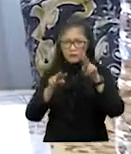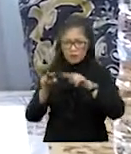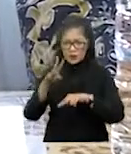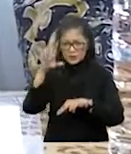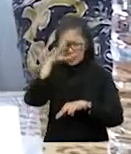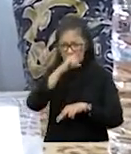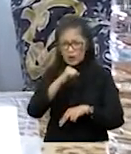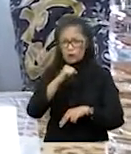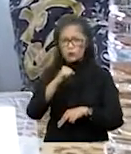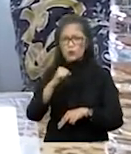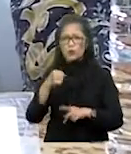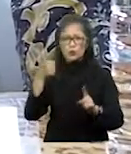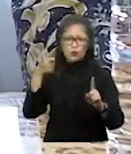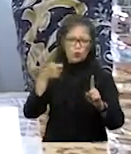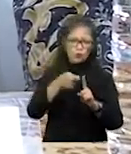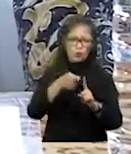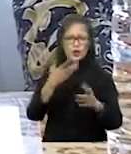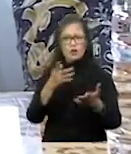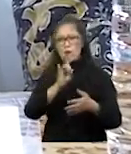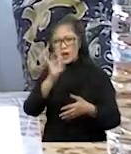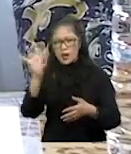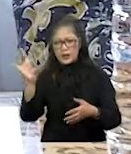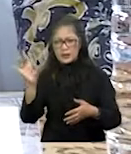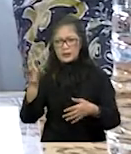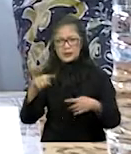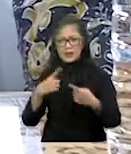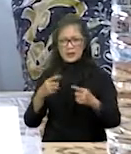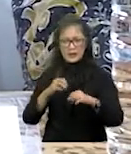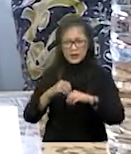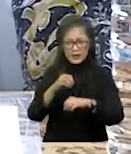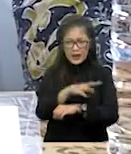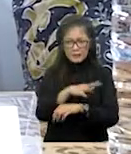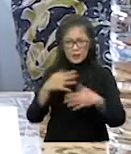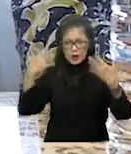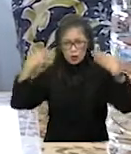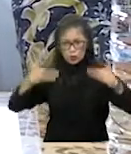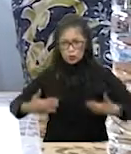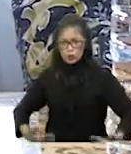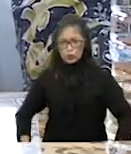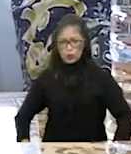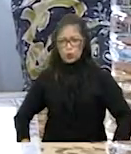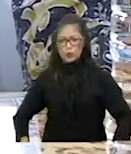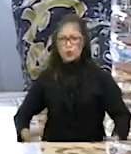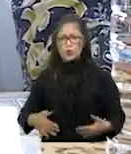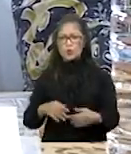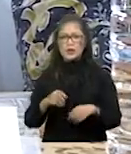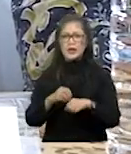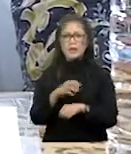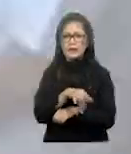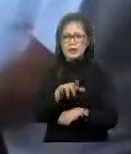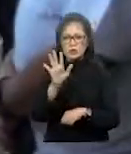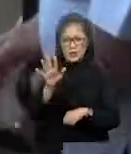disitulah kami lihat bagaimana efek dari kekerasan tersebut ke dalam tubuh manusia. Dan efek-efek inilah yang kita akan